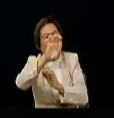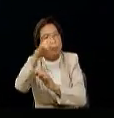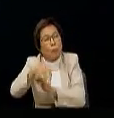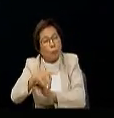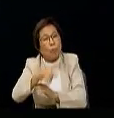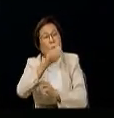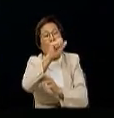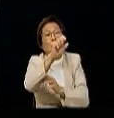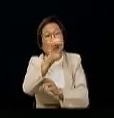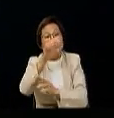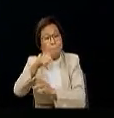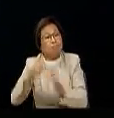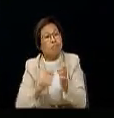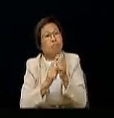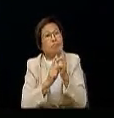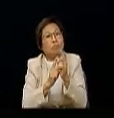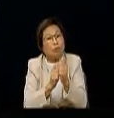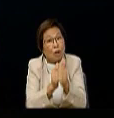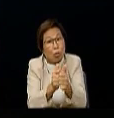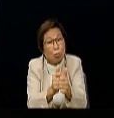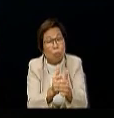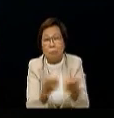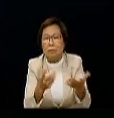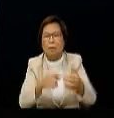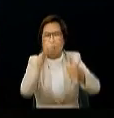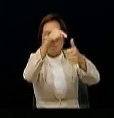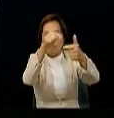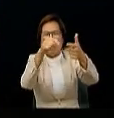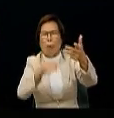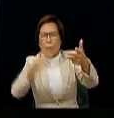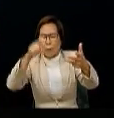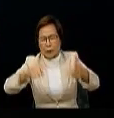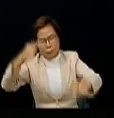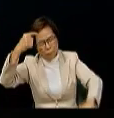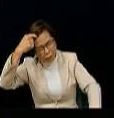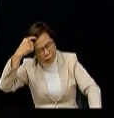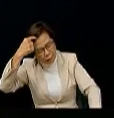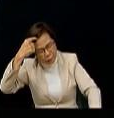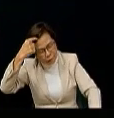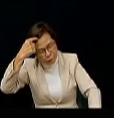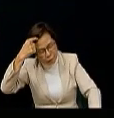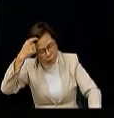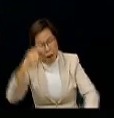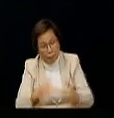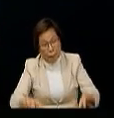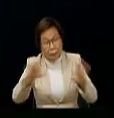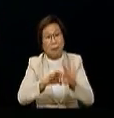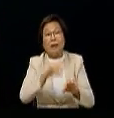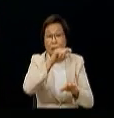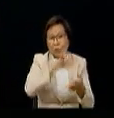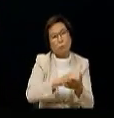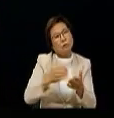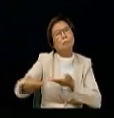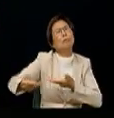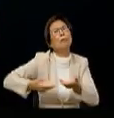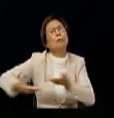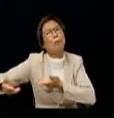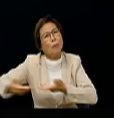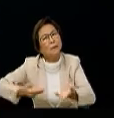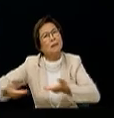perlu diukur Tia diikuti jadi ini perkalian perkalian halus diambil kilo dan itu adalah diplomasi juga